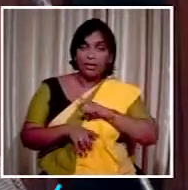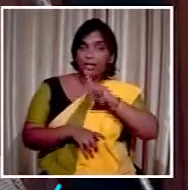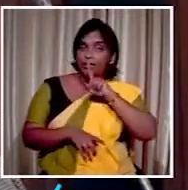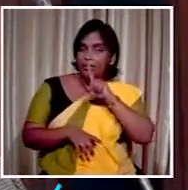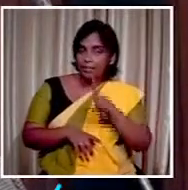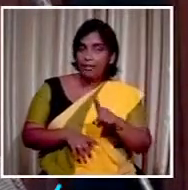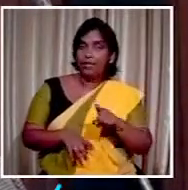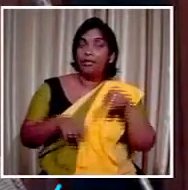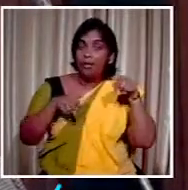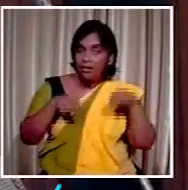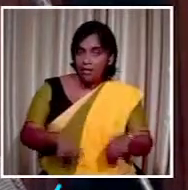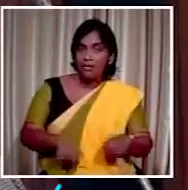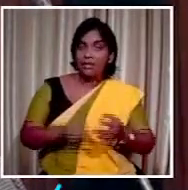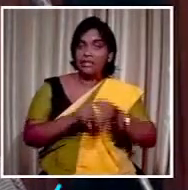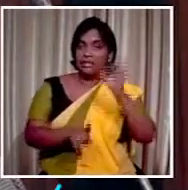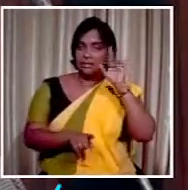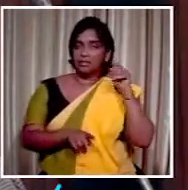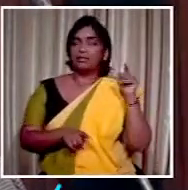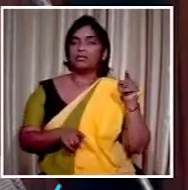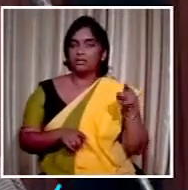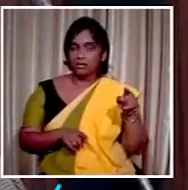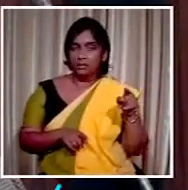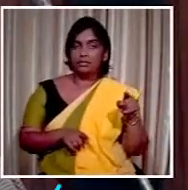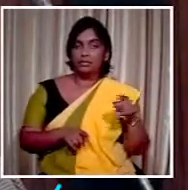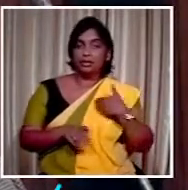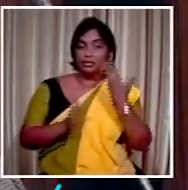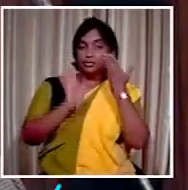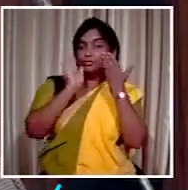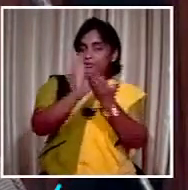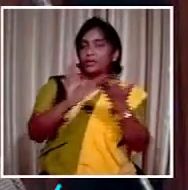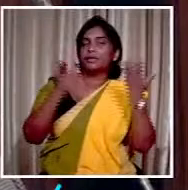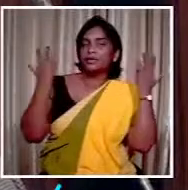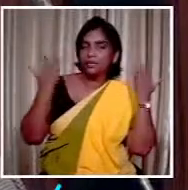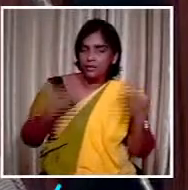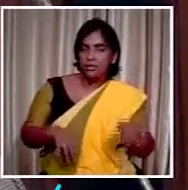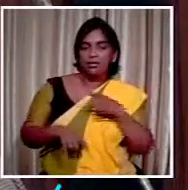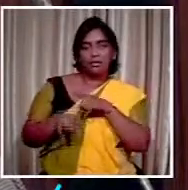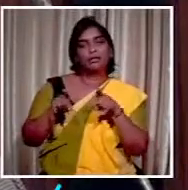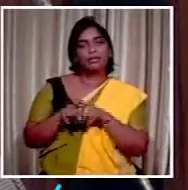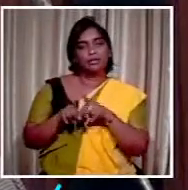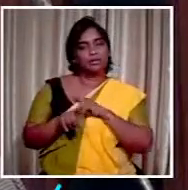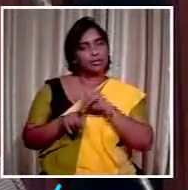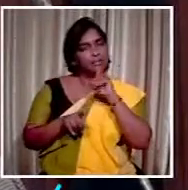අනාවැකිය වර්තමාන ජනාධිපතිතුමා අද ඔප්පු කරලා තියෙනවා කියන කාරණය